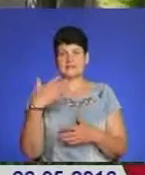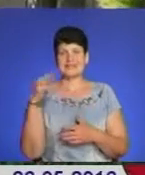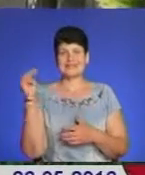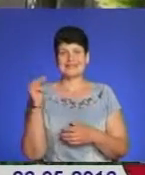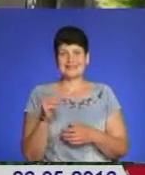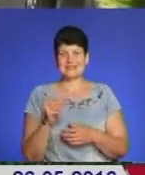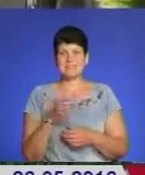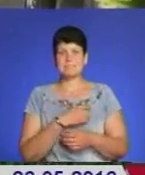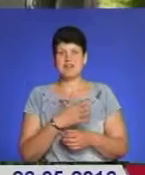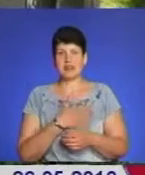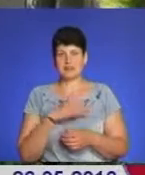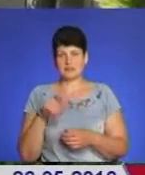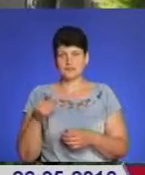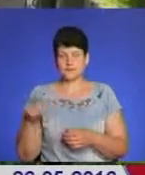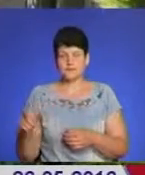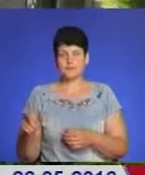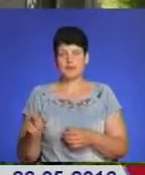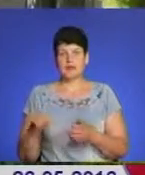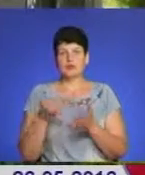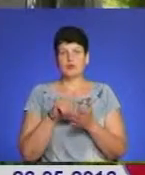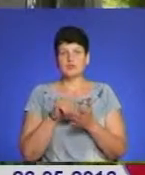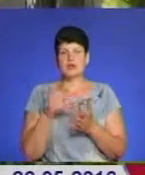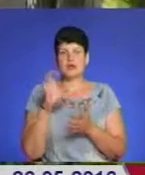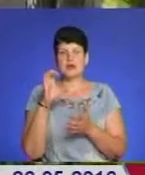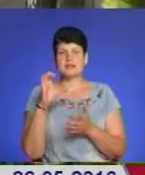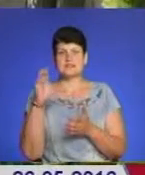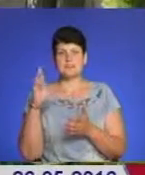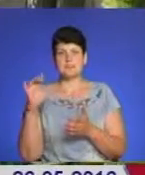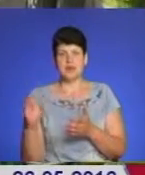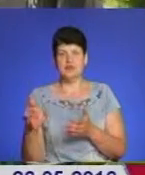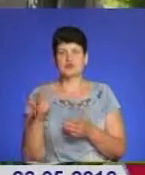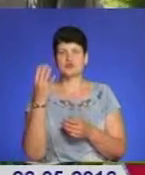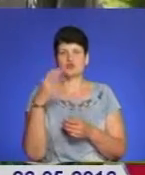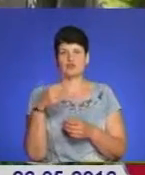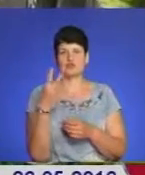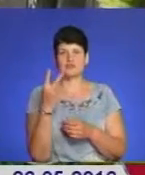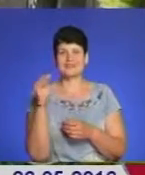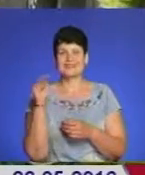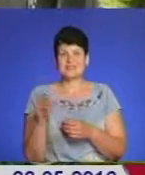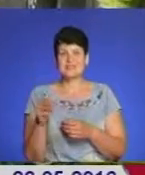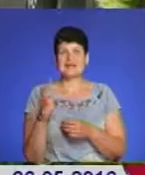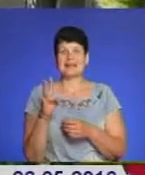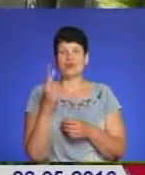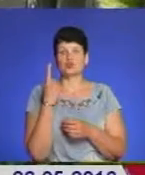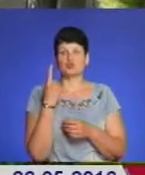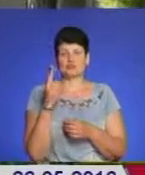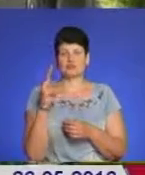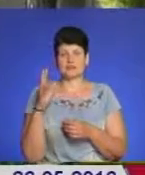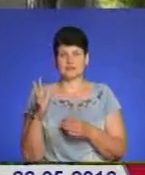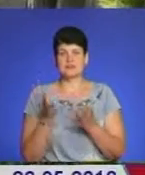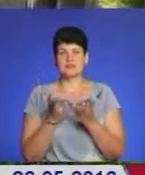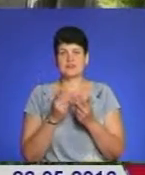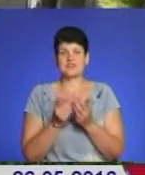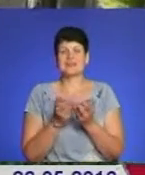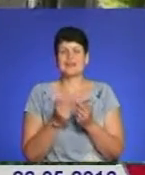для приватних осіб, для учасників ОСББ – 42 тисячі на одну квартиру. В залежності від кількості квартир